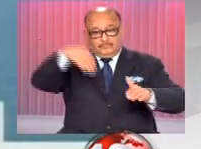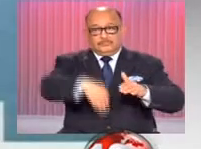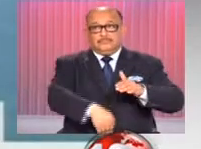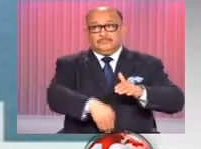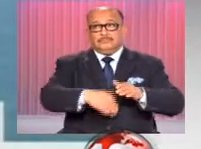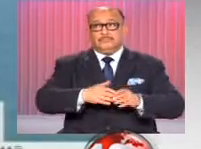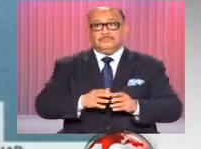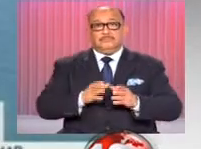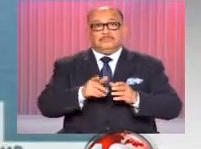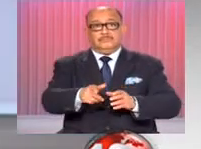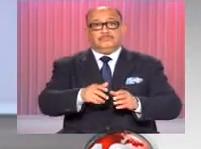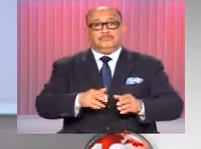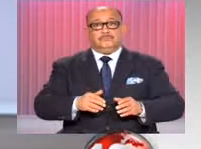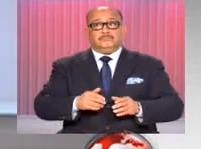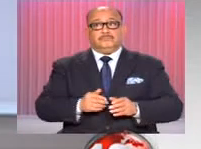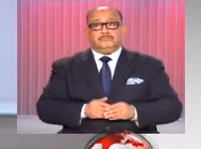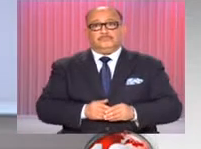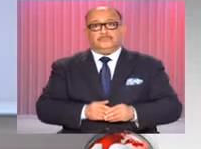فوق بحر جاوا.